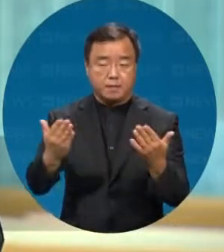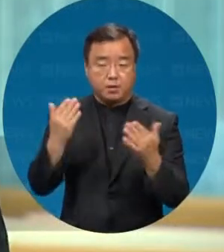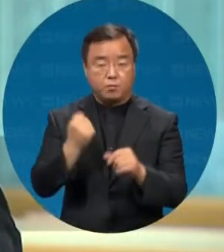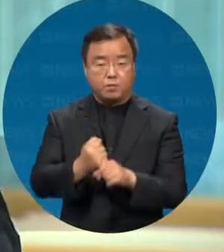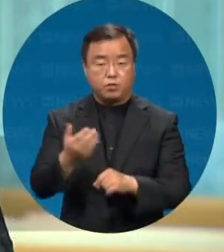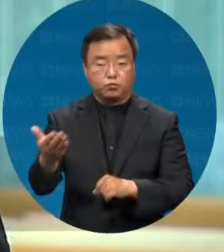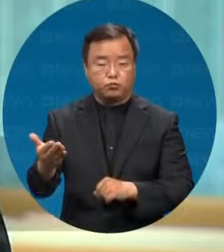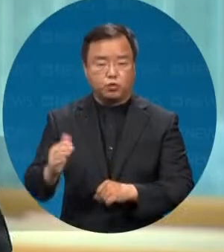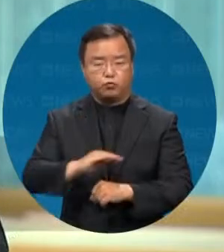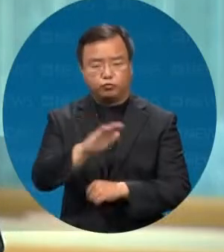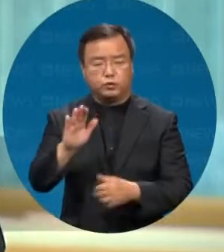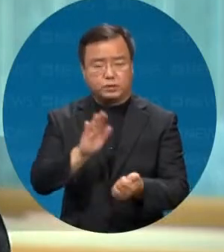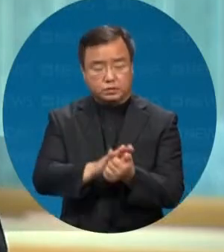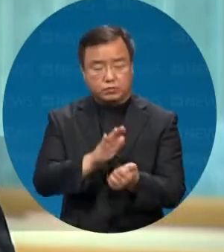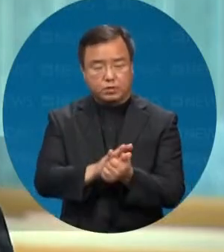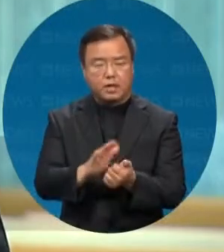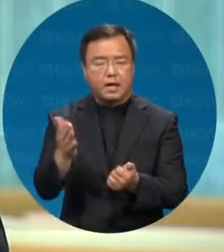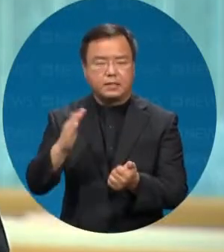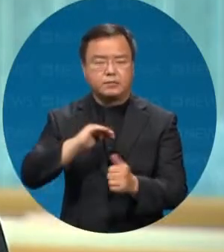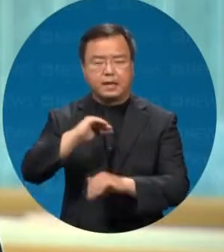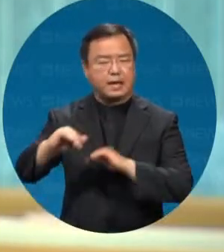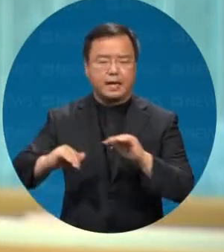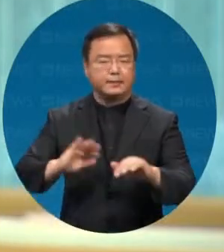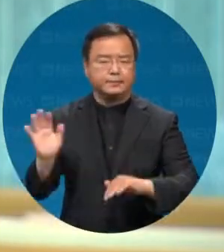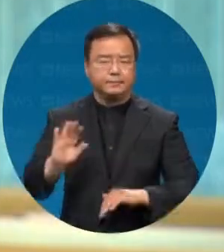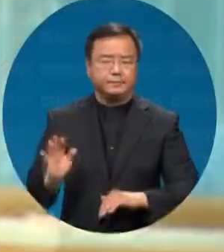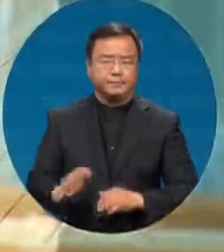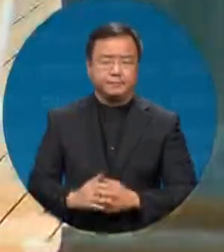우리는 지원을 해준다. 대신에 간섭을 안 하겠다.